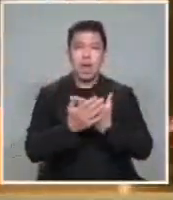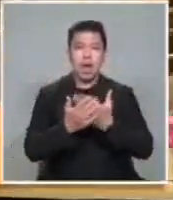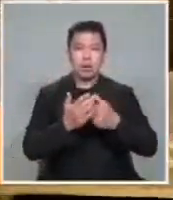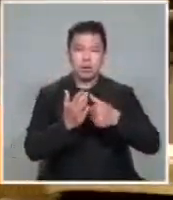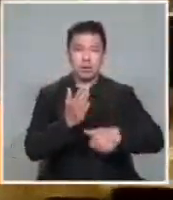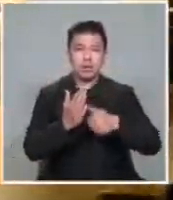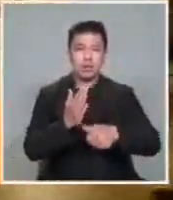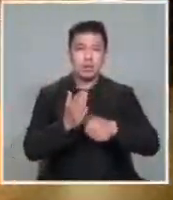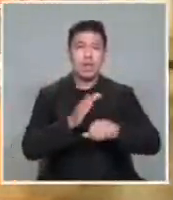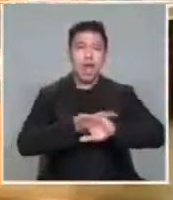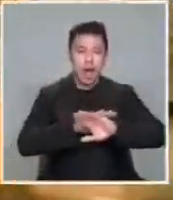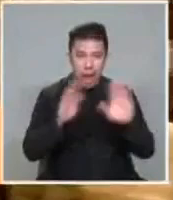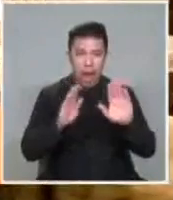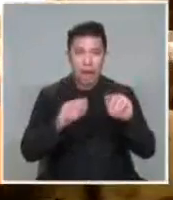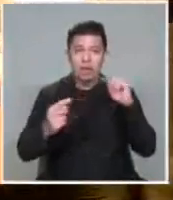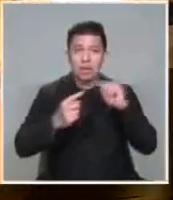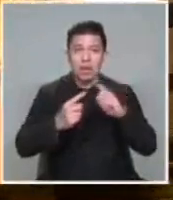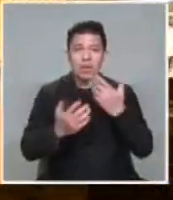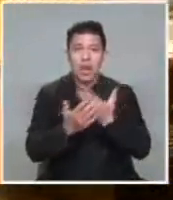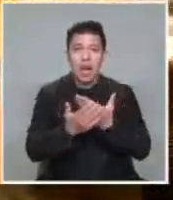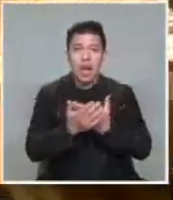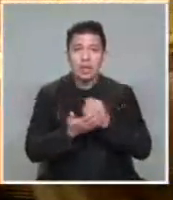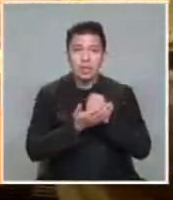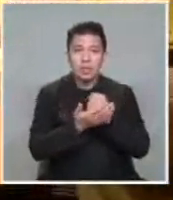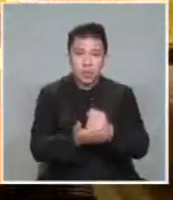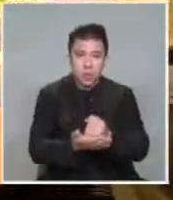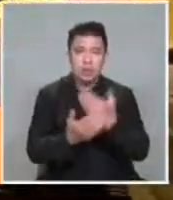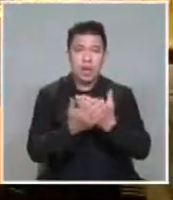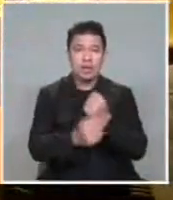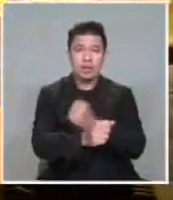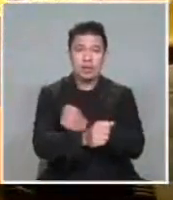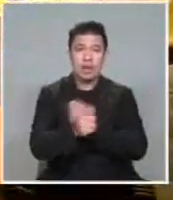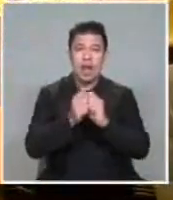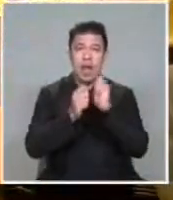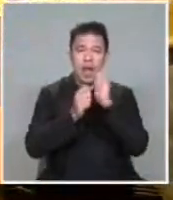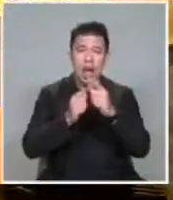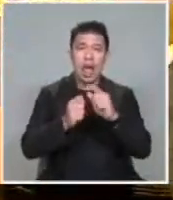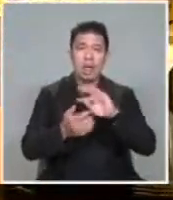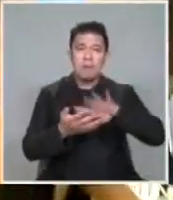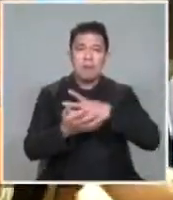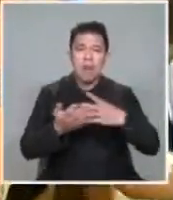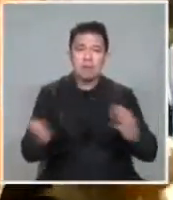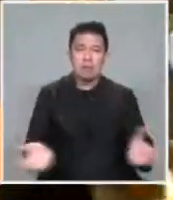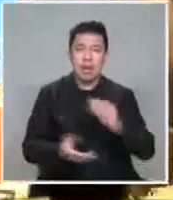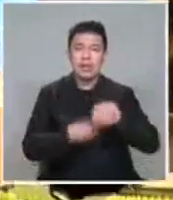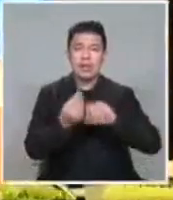ว้นภาษีเงินได้บุคคลธรรมดาสำหรับเงินสนับสนุนและเงินชดเชยภายใต้มาตรการกระตุ้นเศรษฐกิ